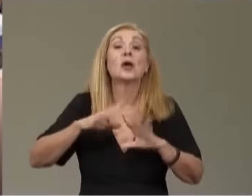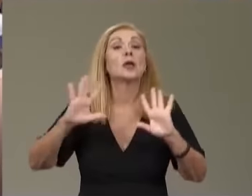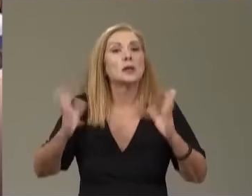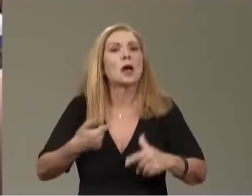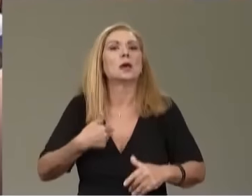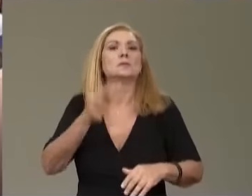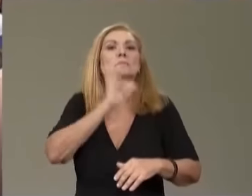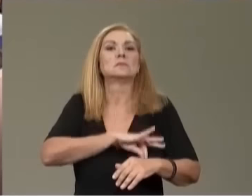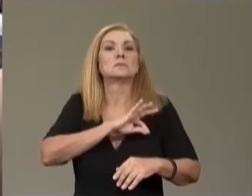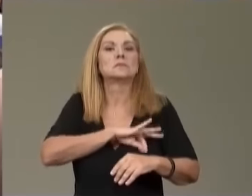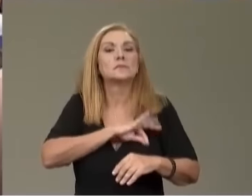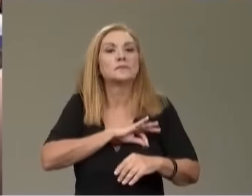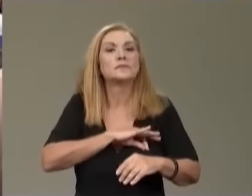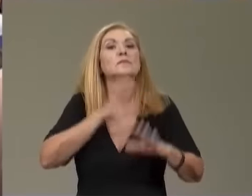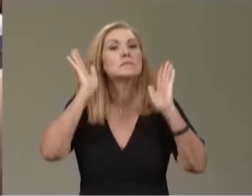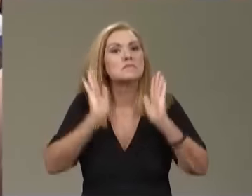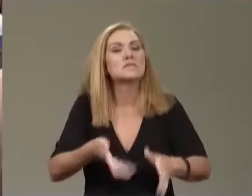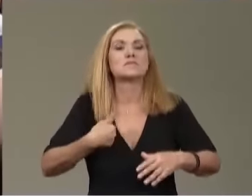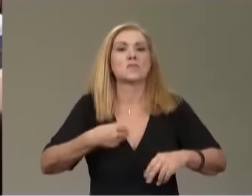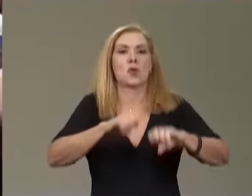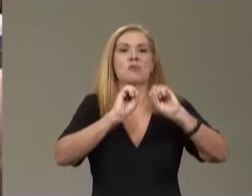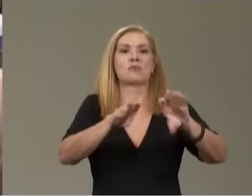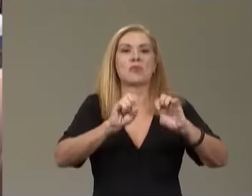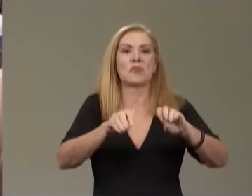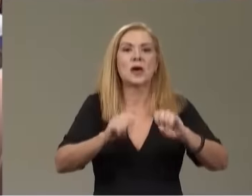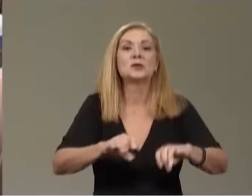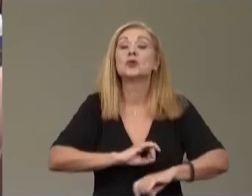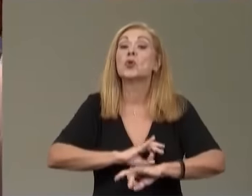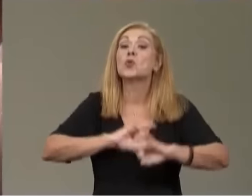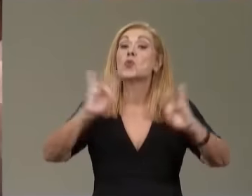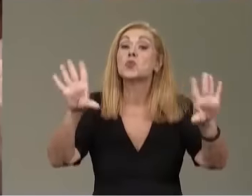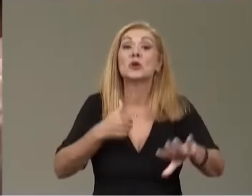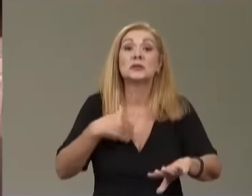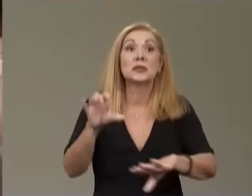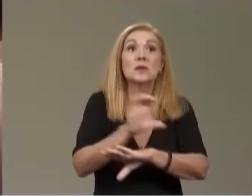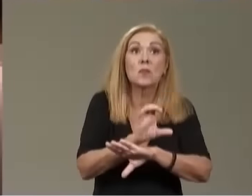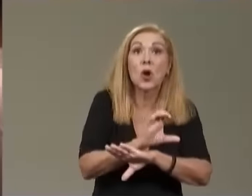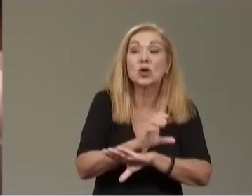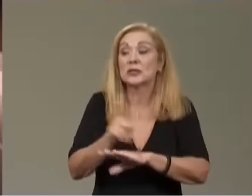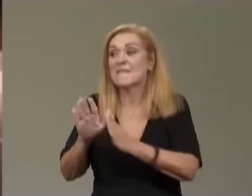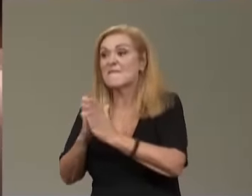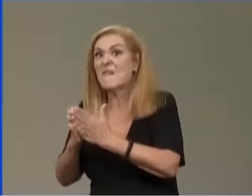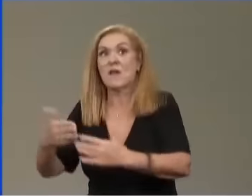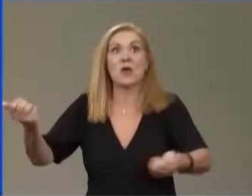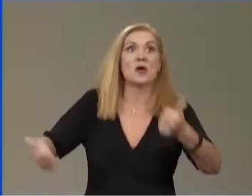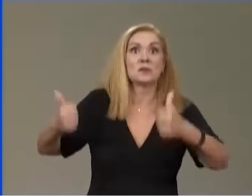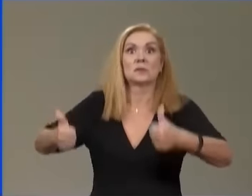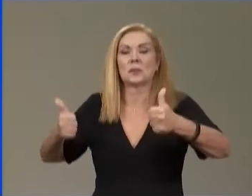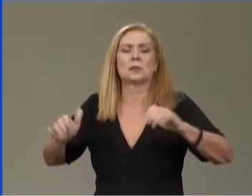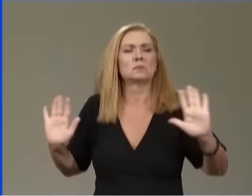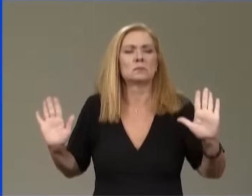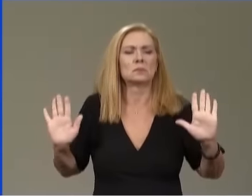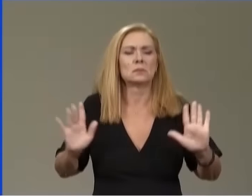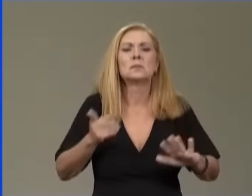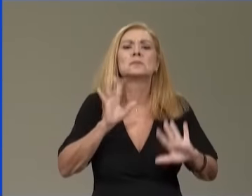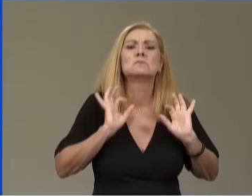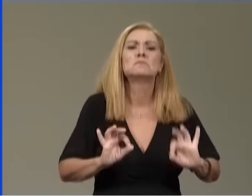αξιοποιούν για να διδάσκουν, χωρίς ο υπολογιστής να ανταγωνίζεται το βιβλίο. Σε ένα περιβάλλον